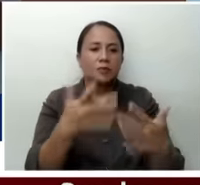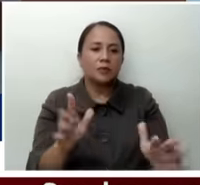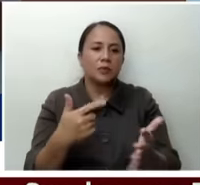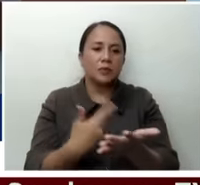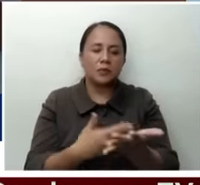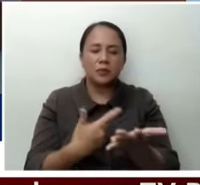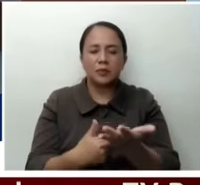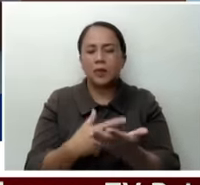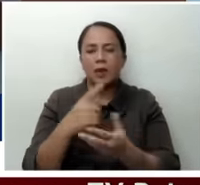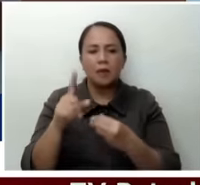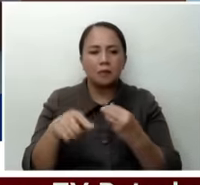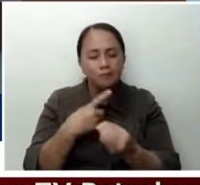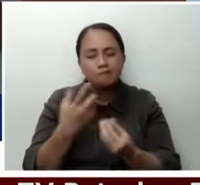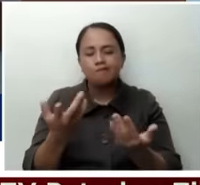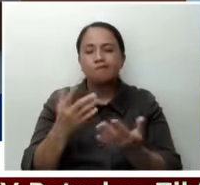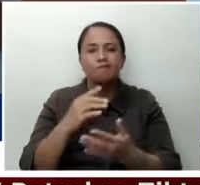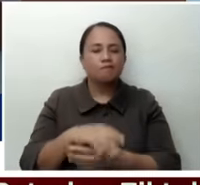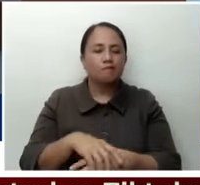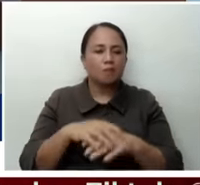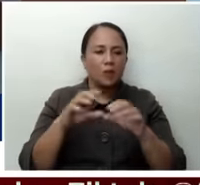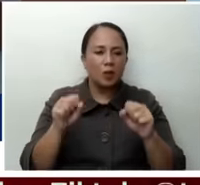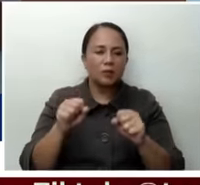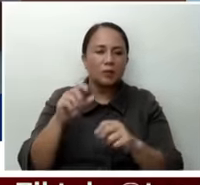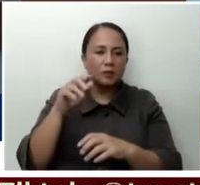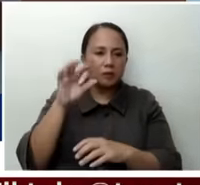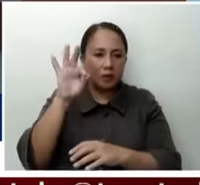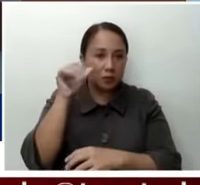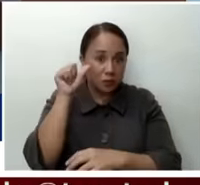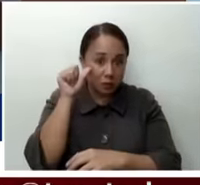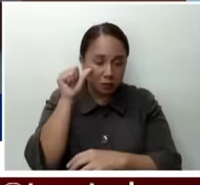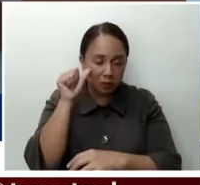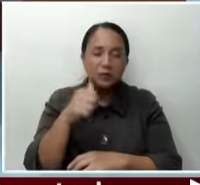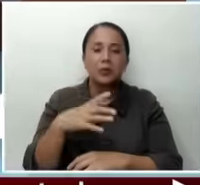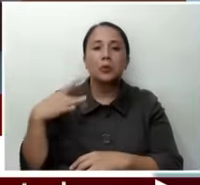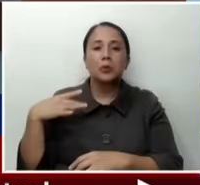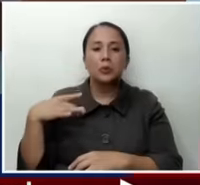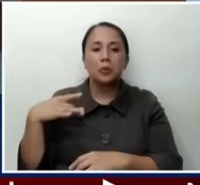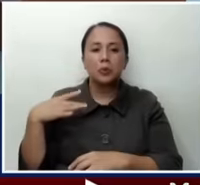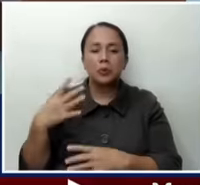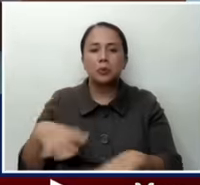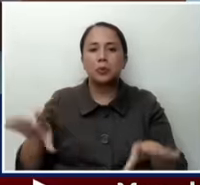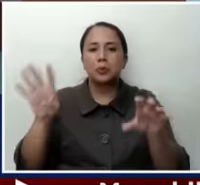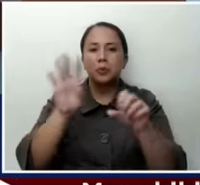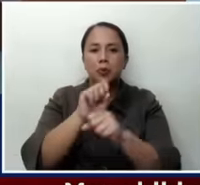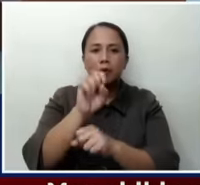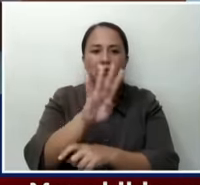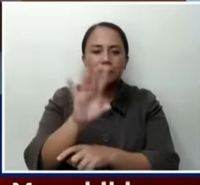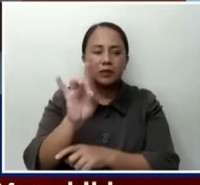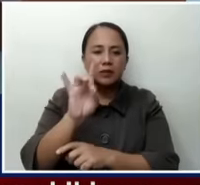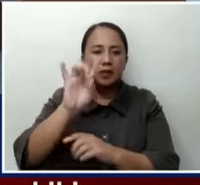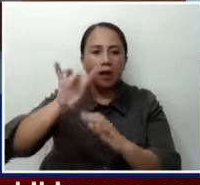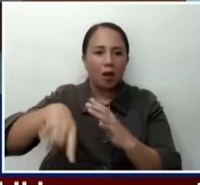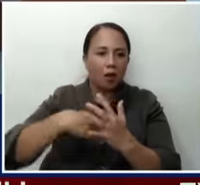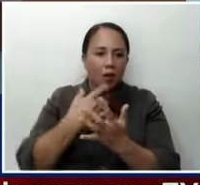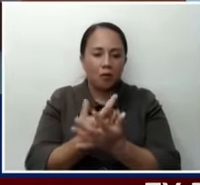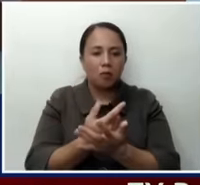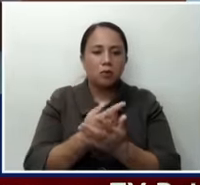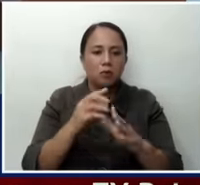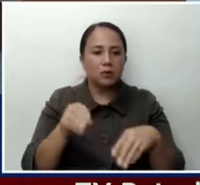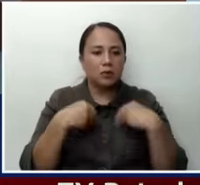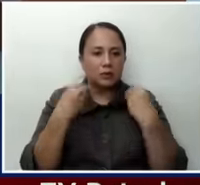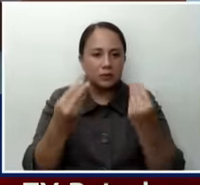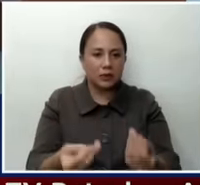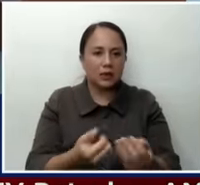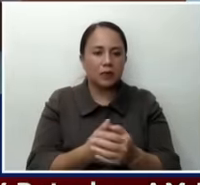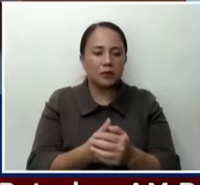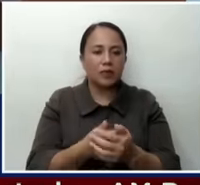ruling laban dito kay Kibuloy, iintay na lang ng Senado na mapaso yung 48-hour deadline na ibinigay sa kanya. At susunod